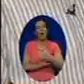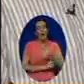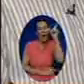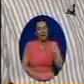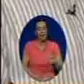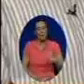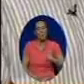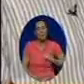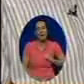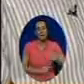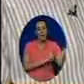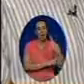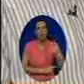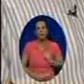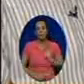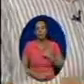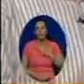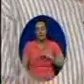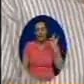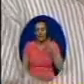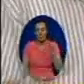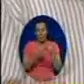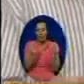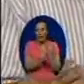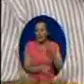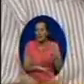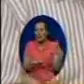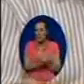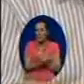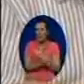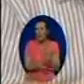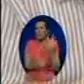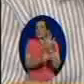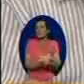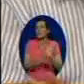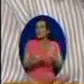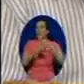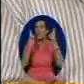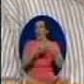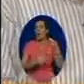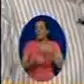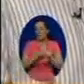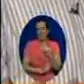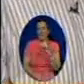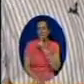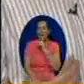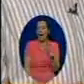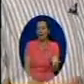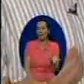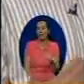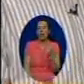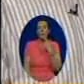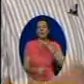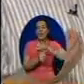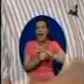פרטי, צרכן פרטי, שיתבע לבית משפט לתביעות קטנות, גם אם הוא יזכה, כמה זה משפיע על עולם העסקים. מעט מאוד. מתברר